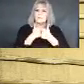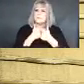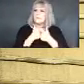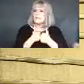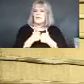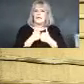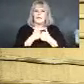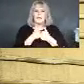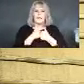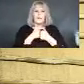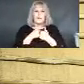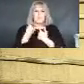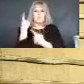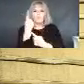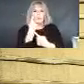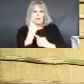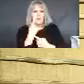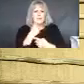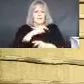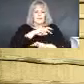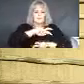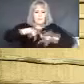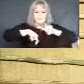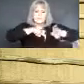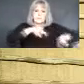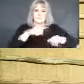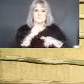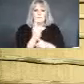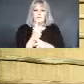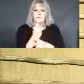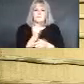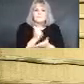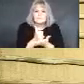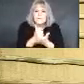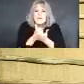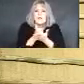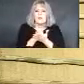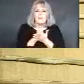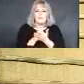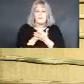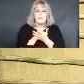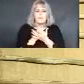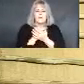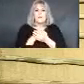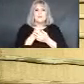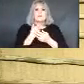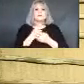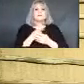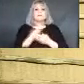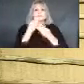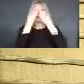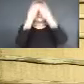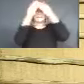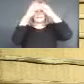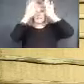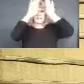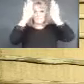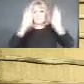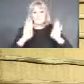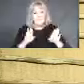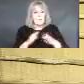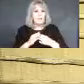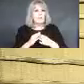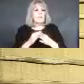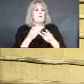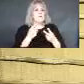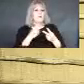nie, of daai brandery nie, as ek so moet sê, en dit is die thema van tempels. Die teken gebeur by die tempel, en dan word hulle gedreig deur